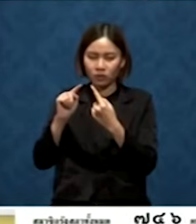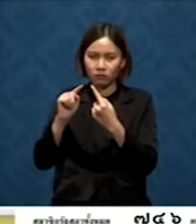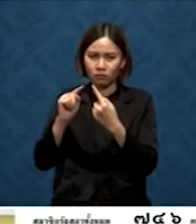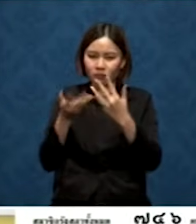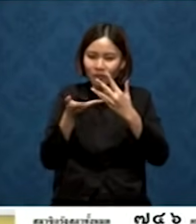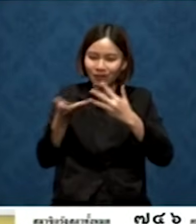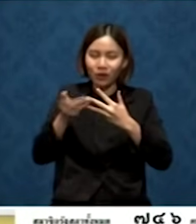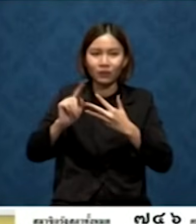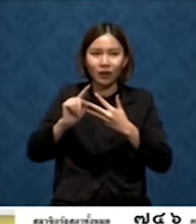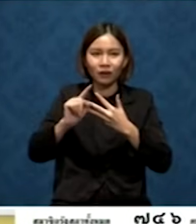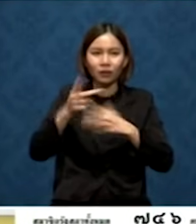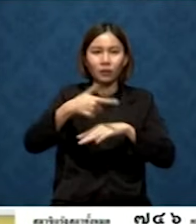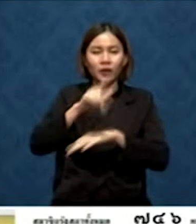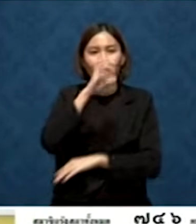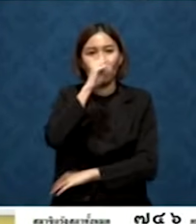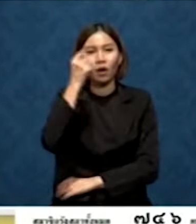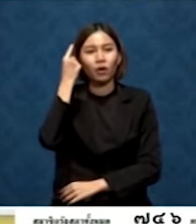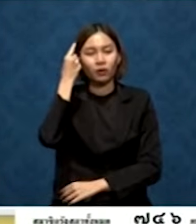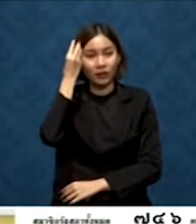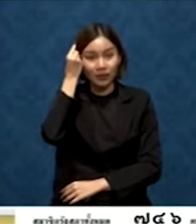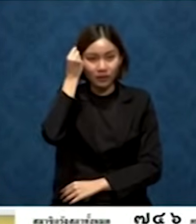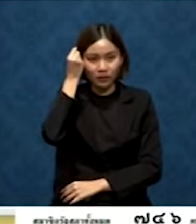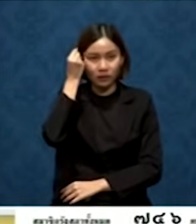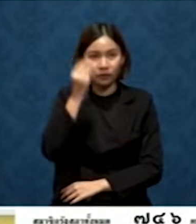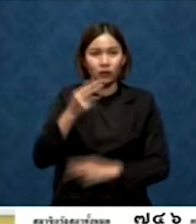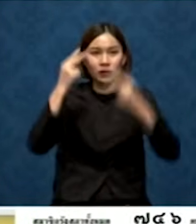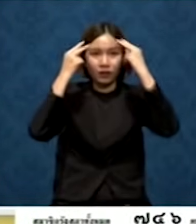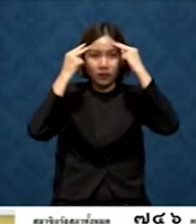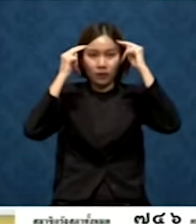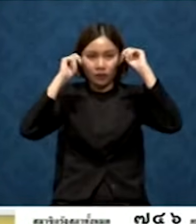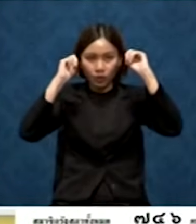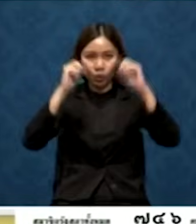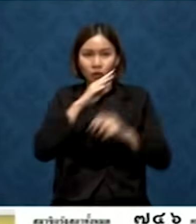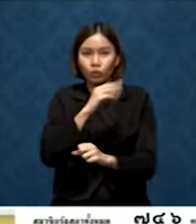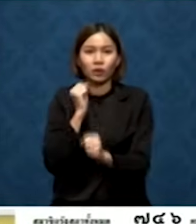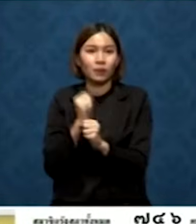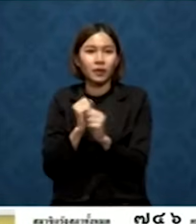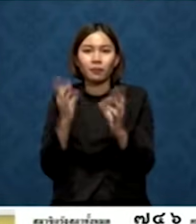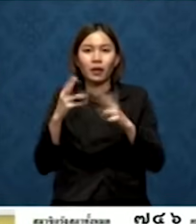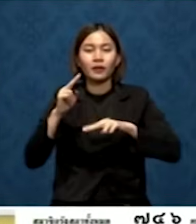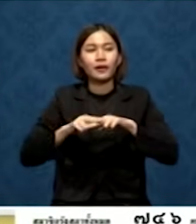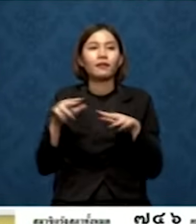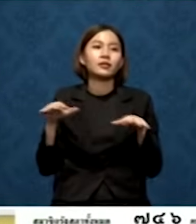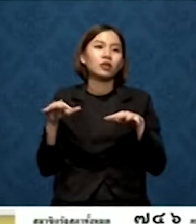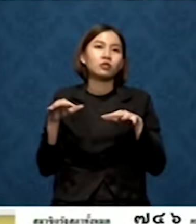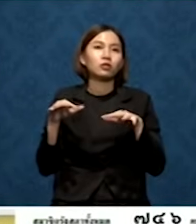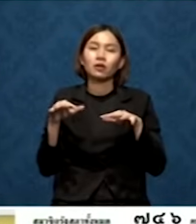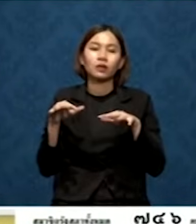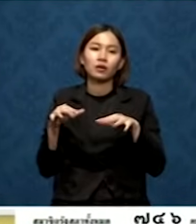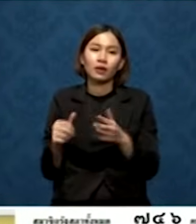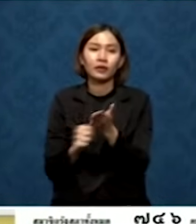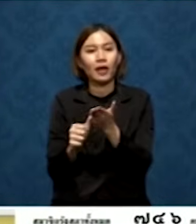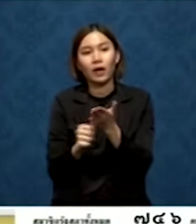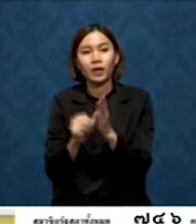ท่านประธานก็ลองคิดดูนะครับว่าถึงแม้ท่านนายกไม่ทำอะไรเลยนั่งอยู่เฉยๆไม่แตะเรื่องการแก้ไข